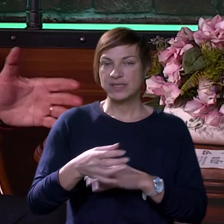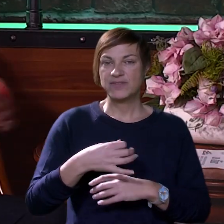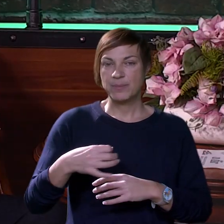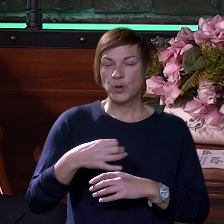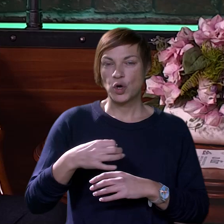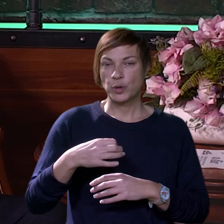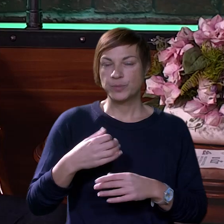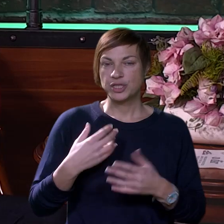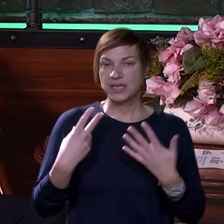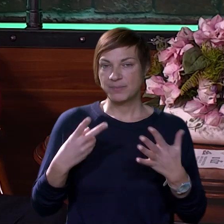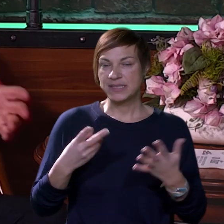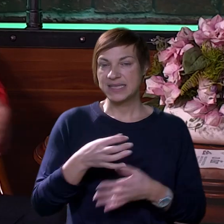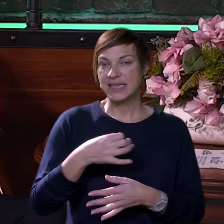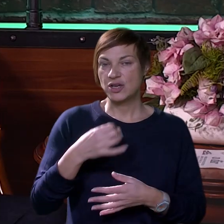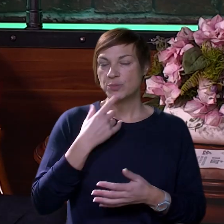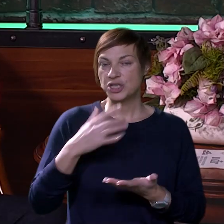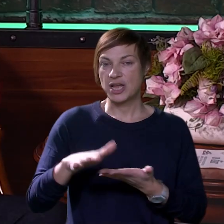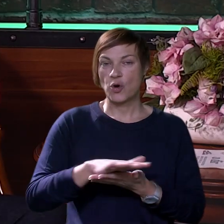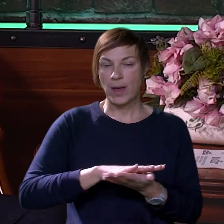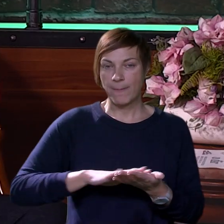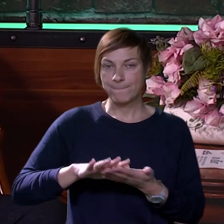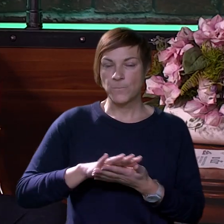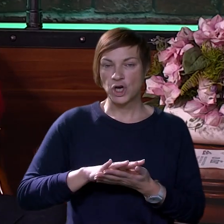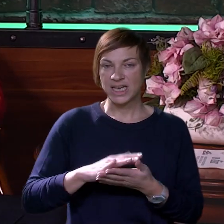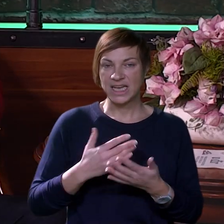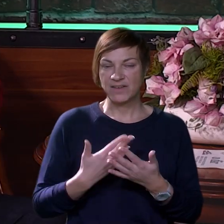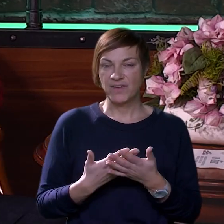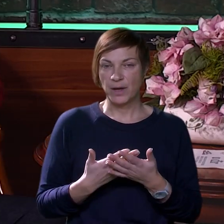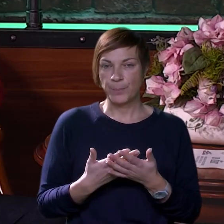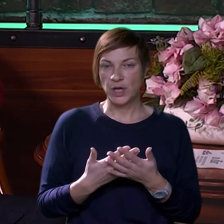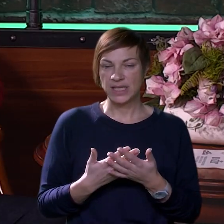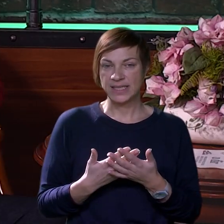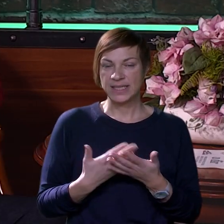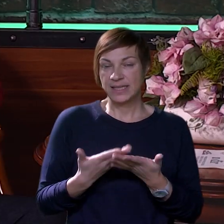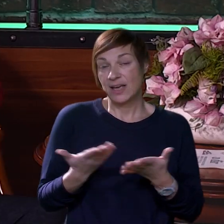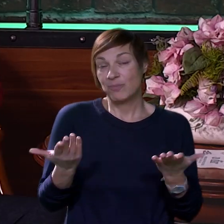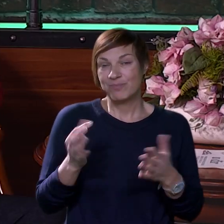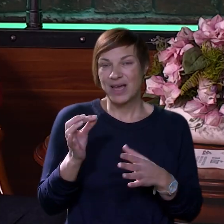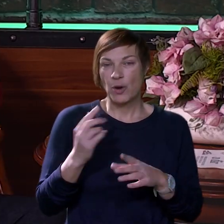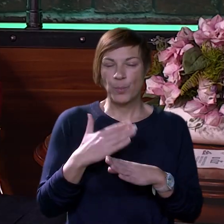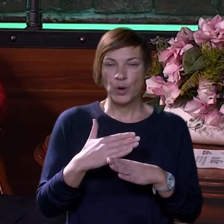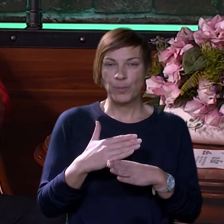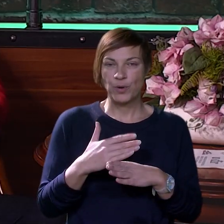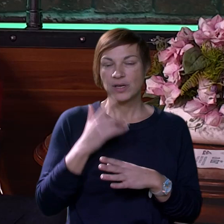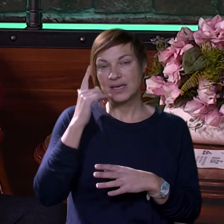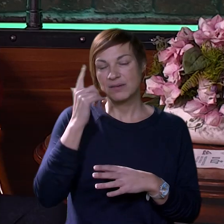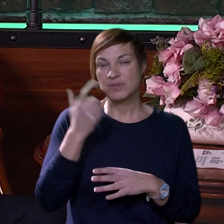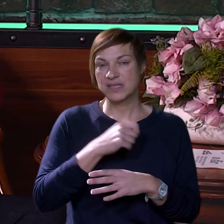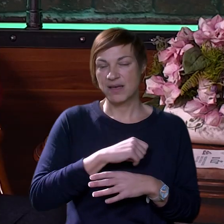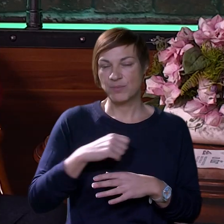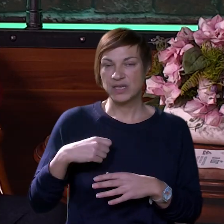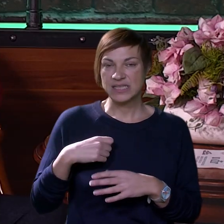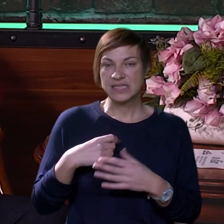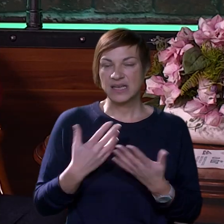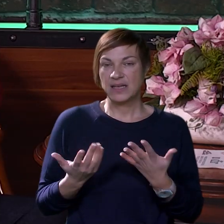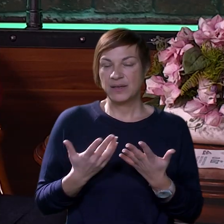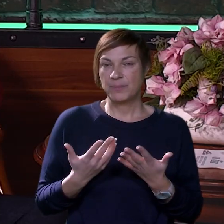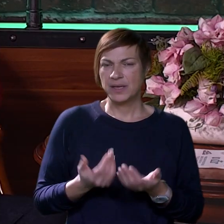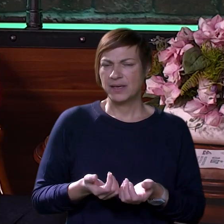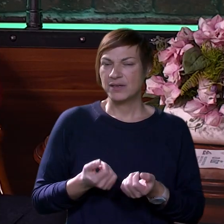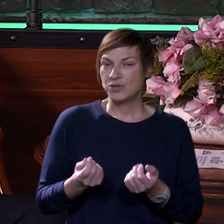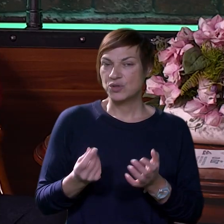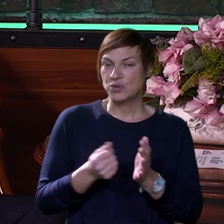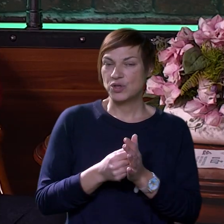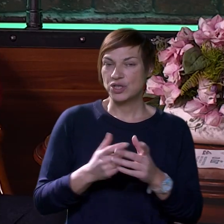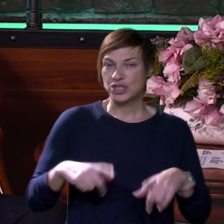ovim općinama, tih 7 općina koje pokrivamo. Jer na neki način malo ipak eto, pomognemo. Znamo i mi sami kako je eto,